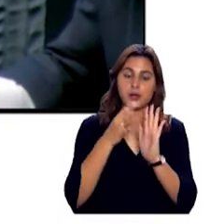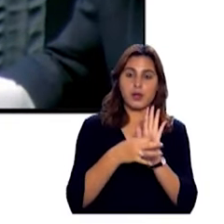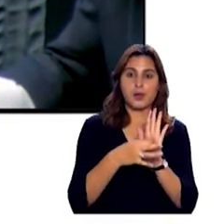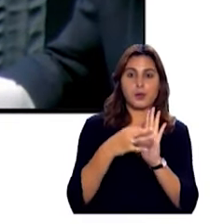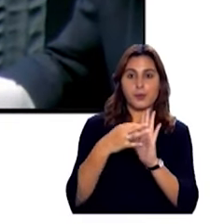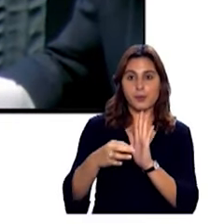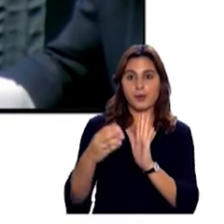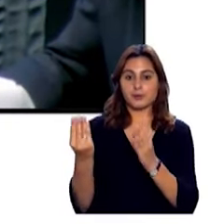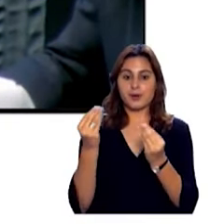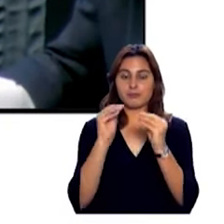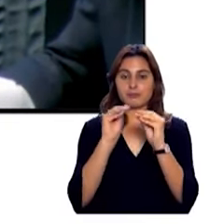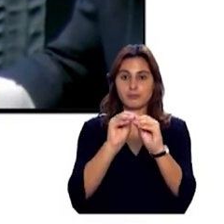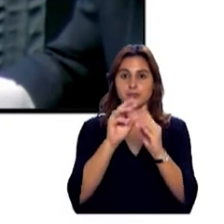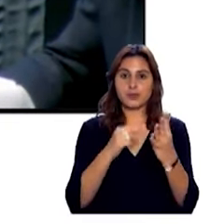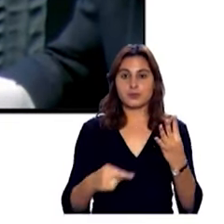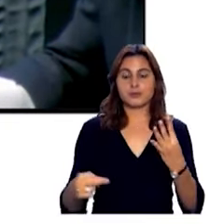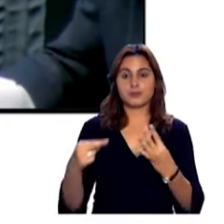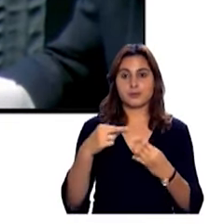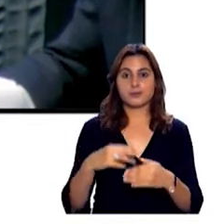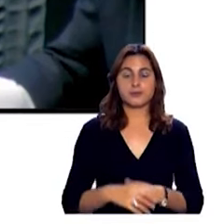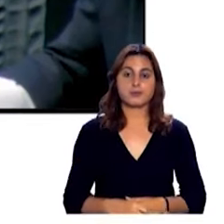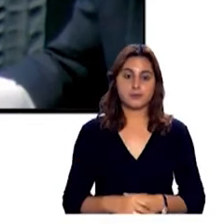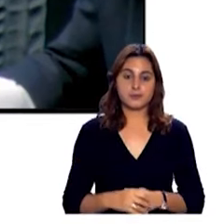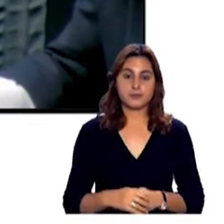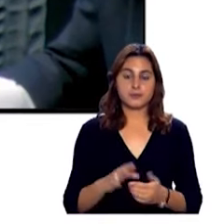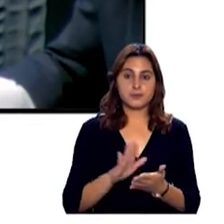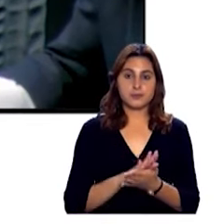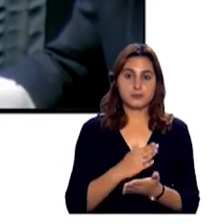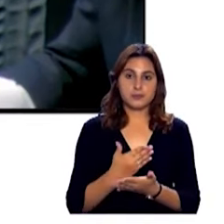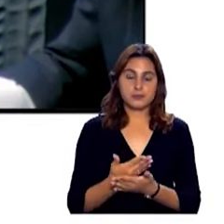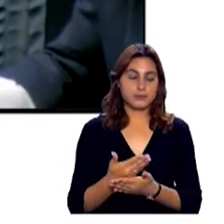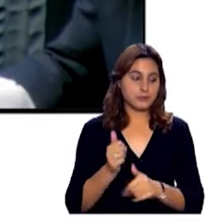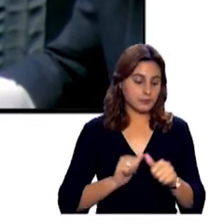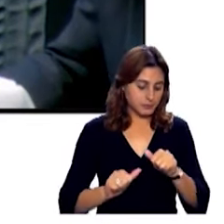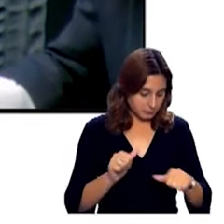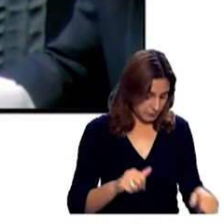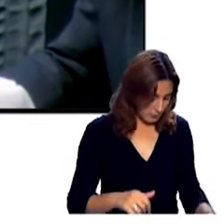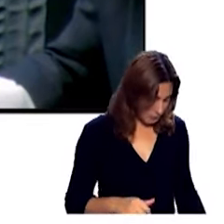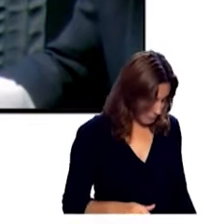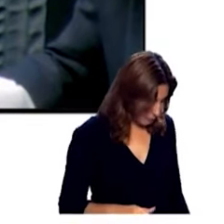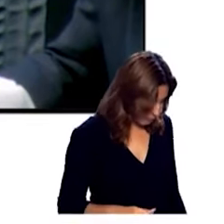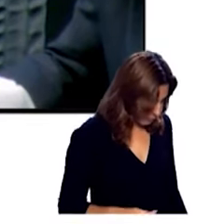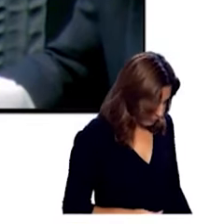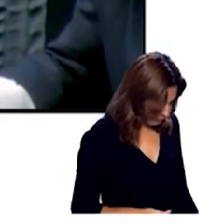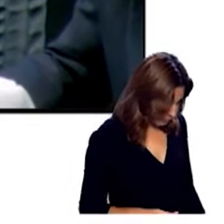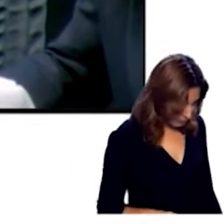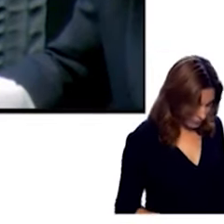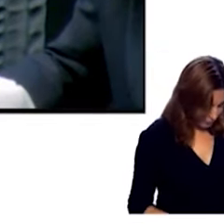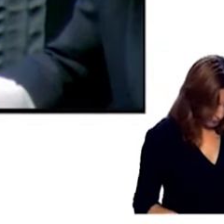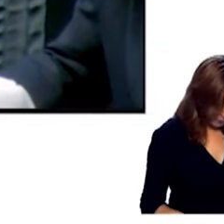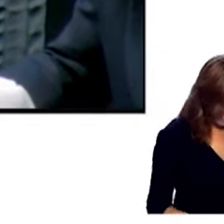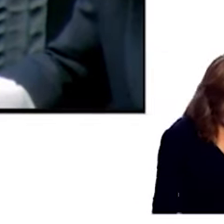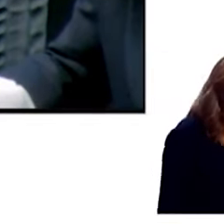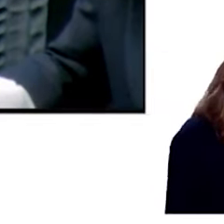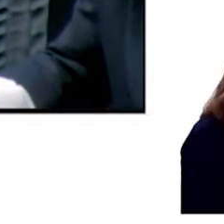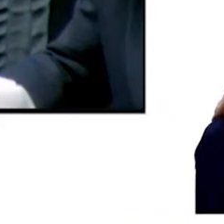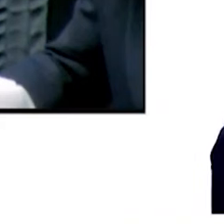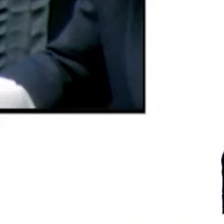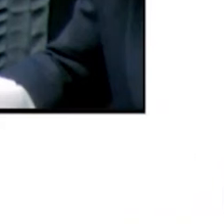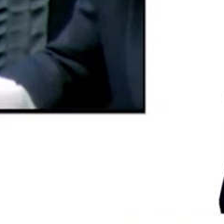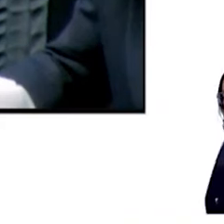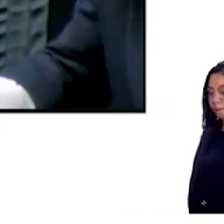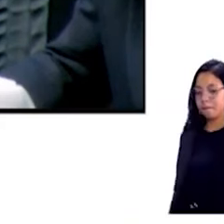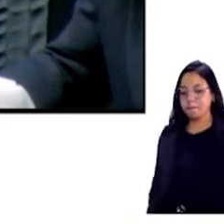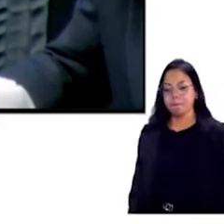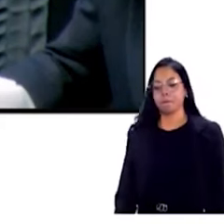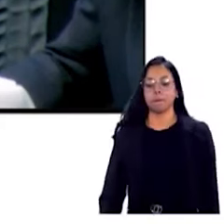boussole c'est celle Du moyen sérieux ET Rien d'autre Elle ne rend pas d'arrêt de réglement ET c'est le modle